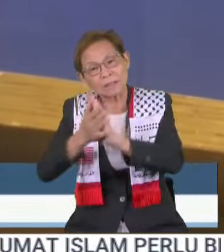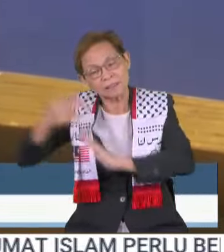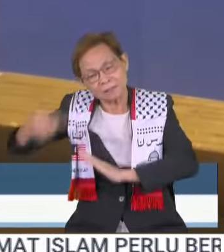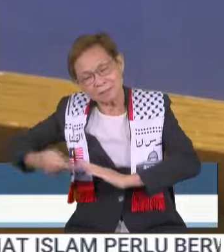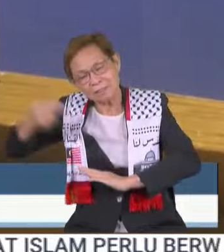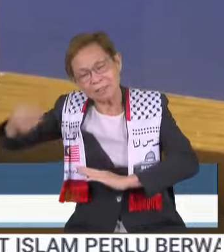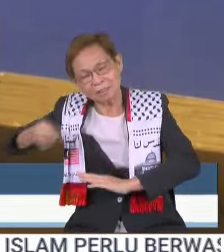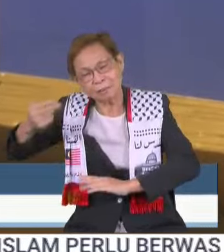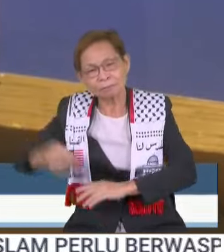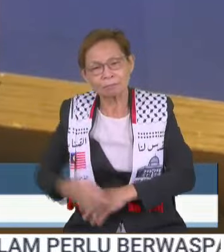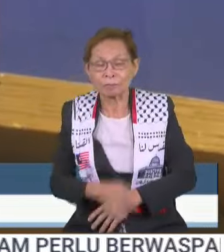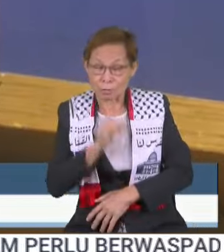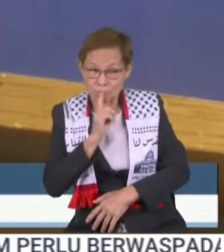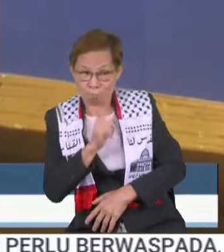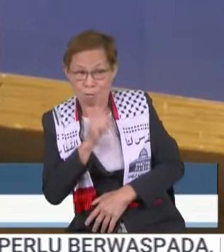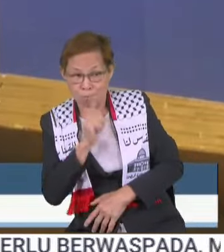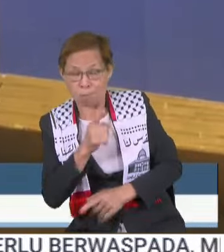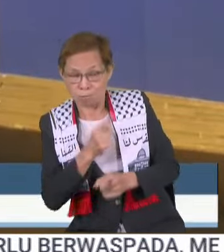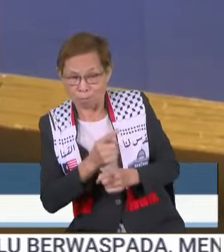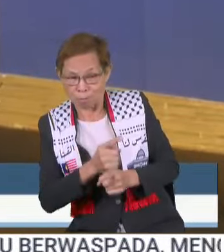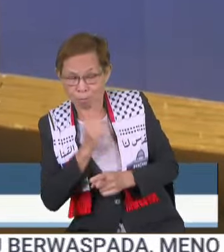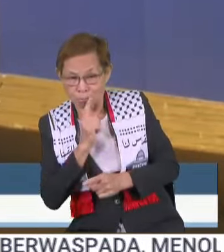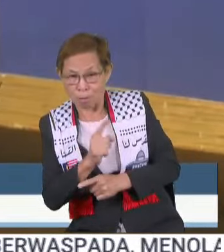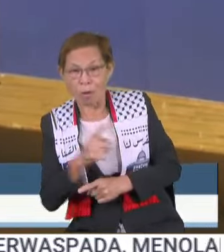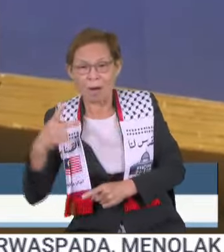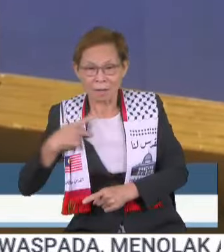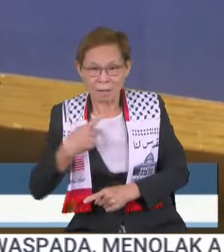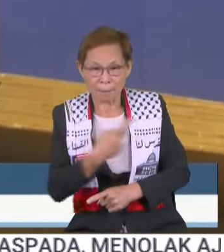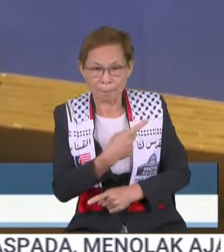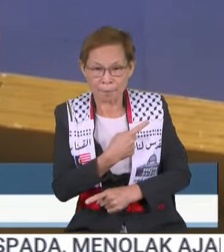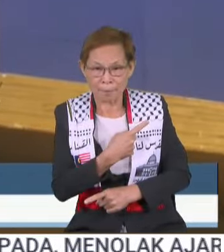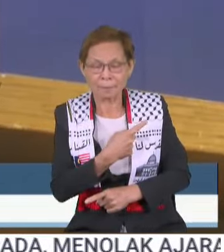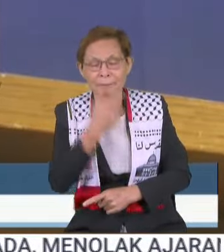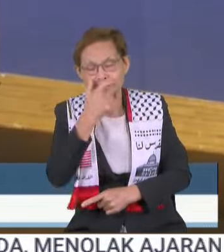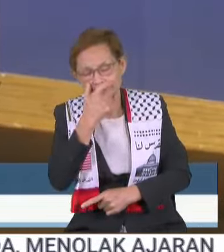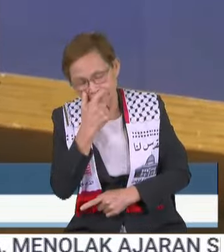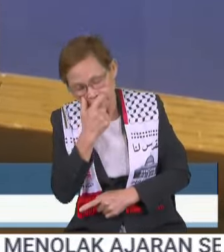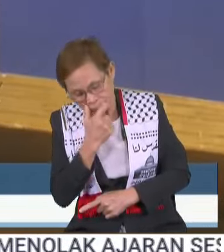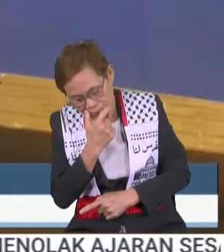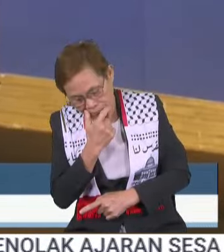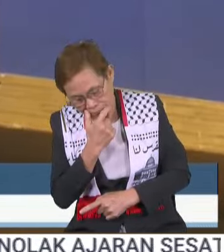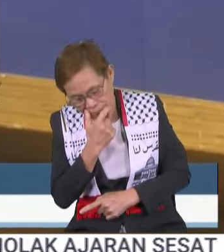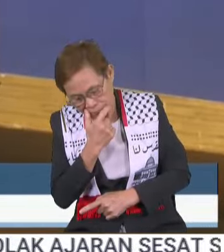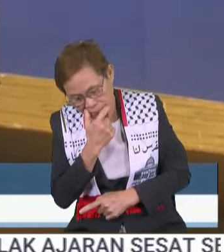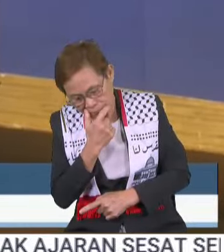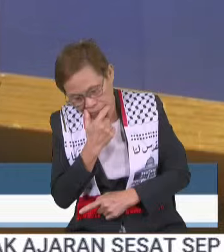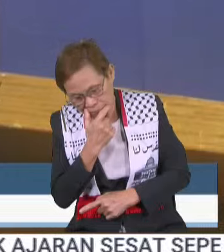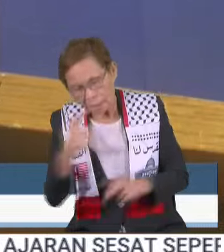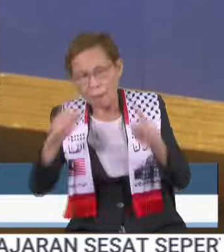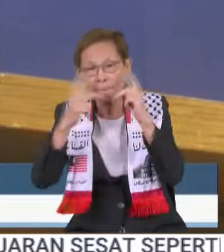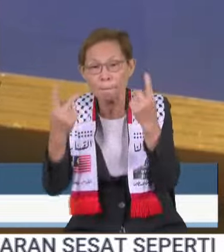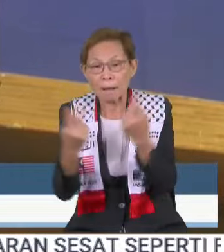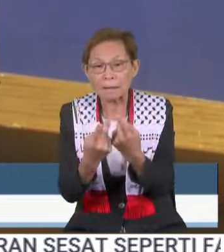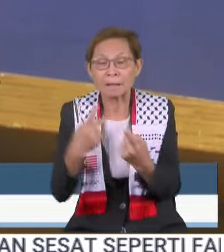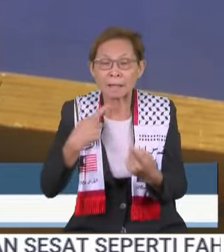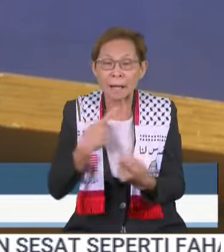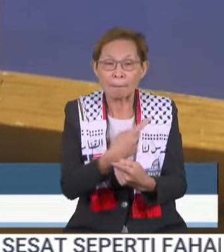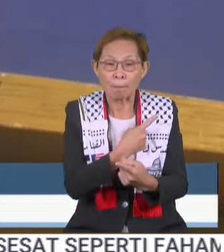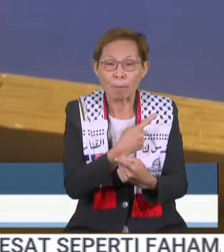sejarah. Of course, kami sedih dengan parti yang